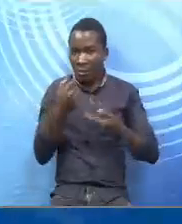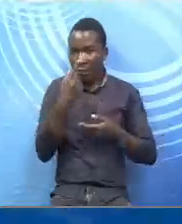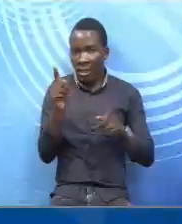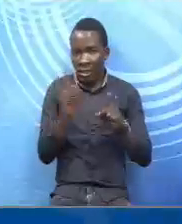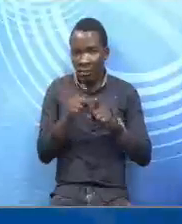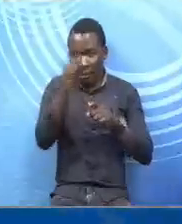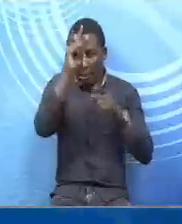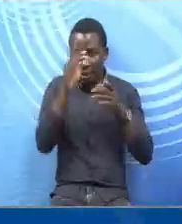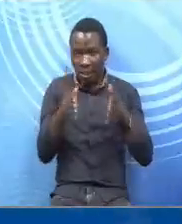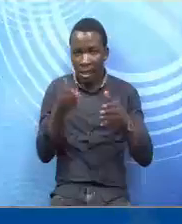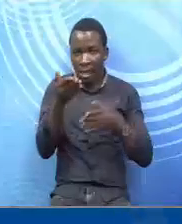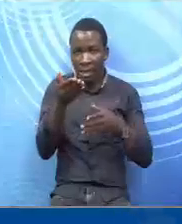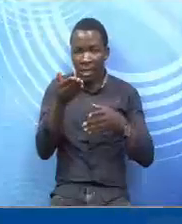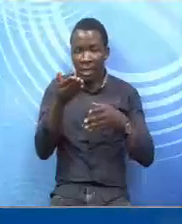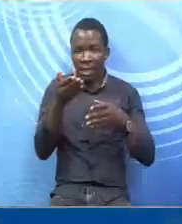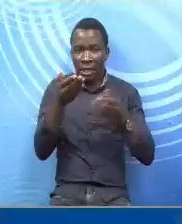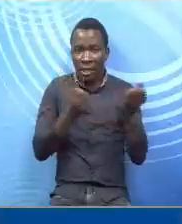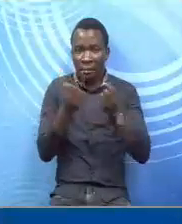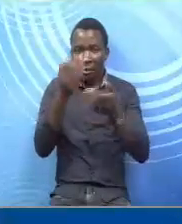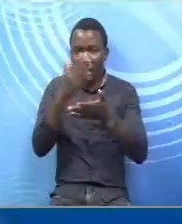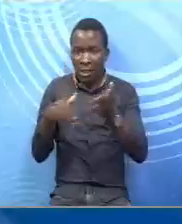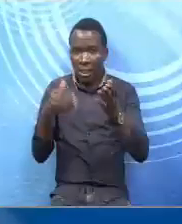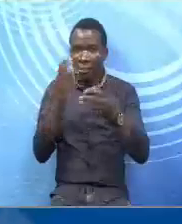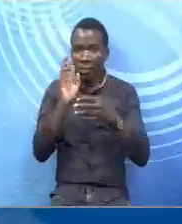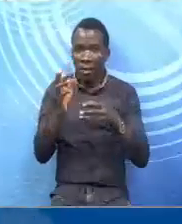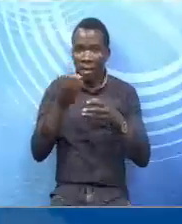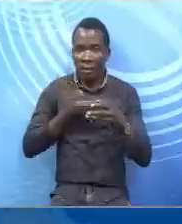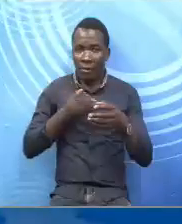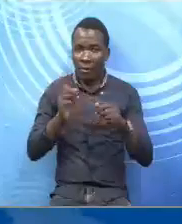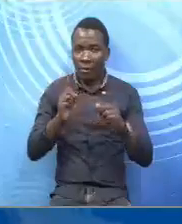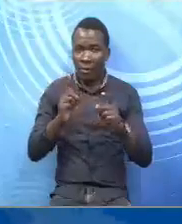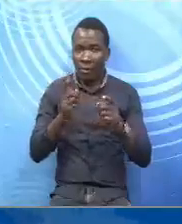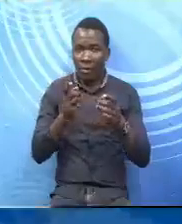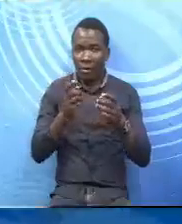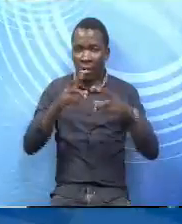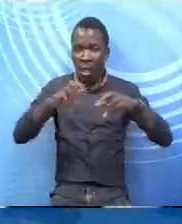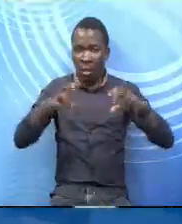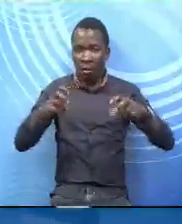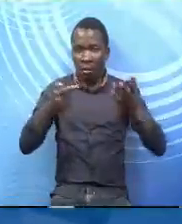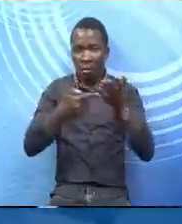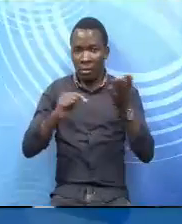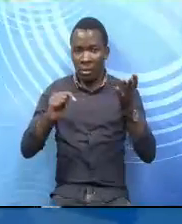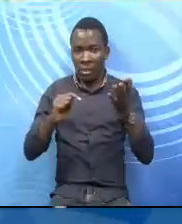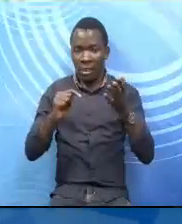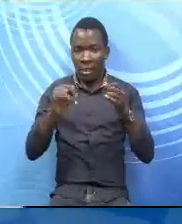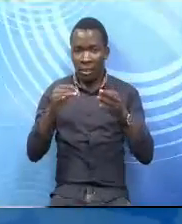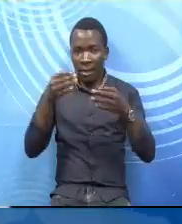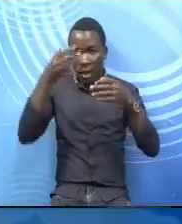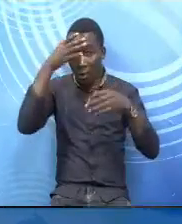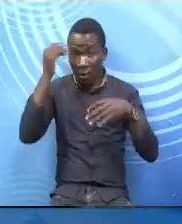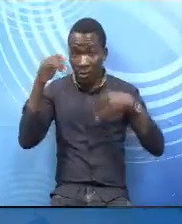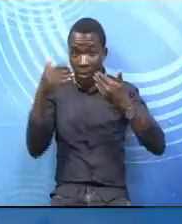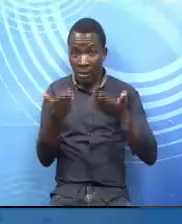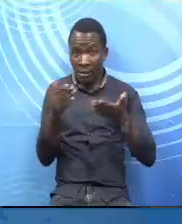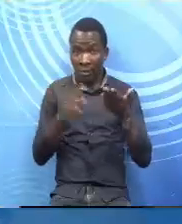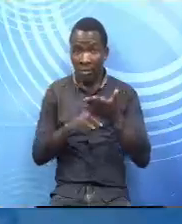kontrole tekinike cyangwa se zitabanje gusuzumwa kugira ngo zijye mu mihanda mu gihe ba nyirazo batangiye kugenda, niba ari uburangare cyangwa se kuvugira